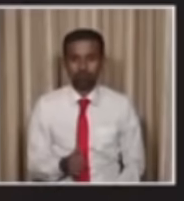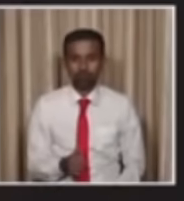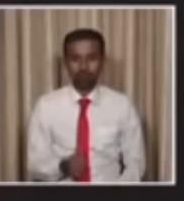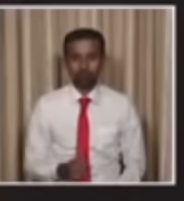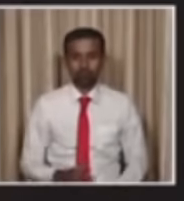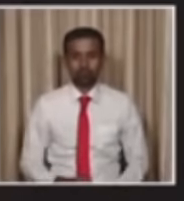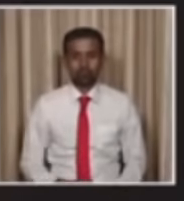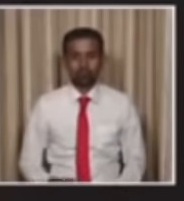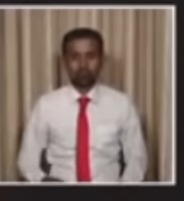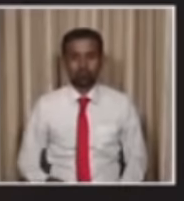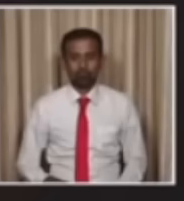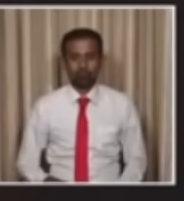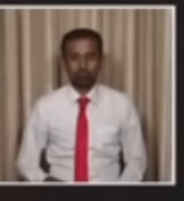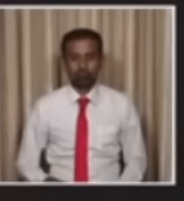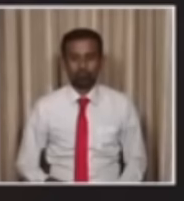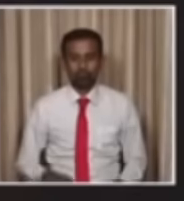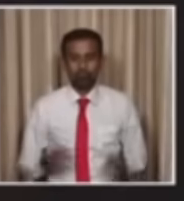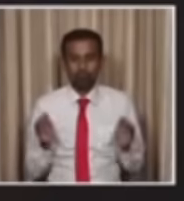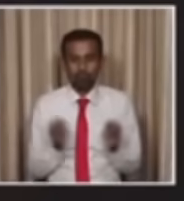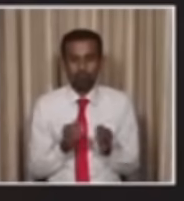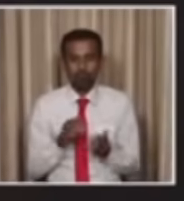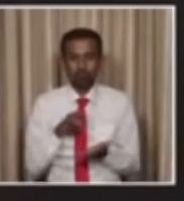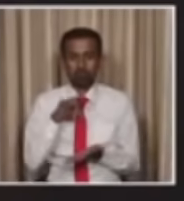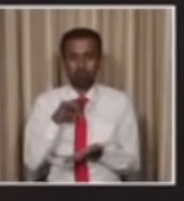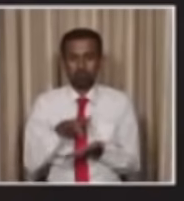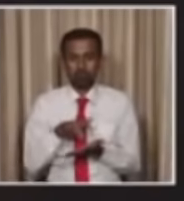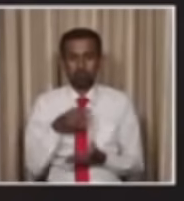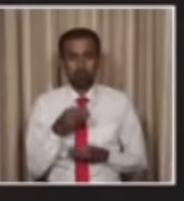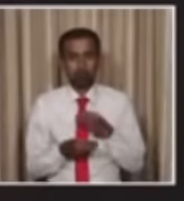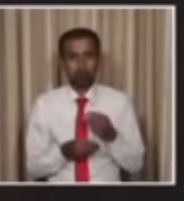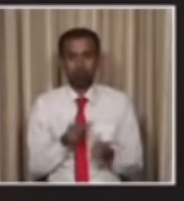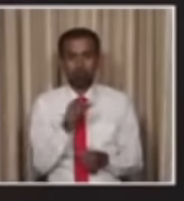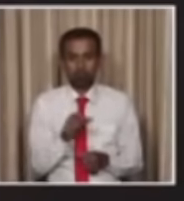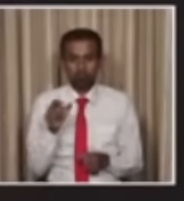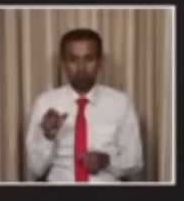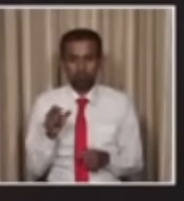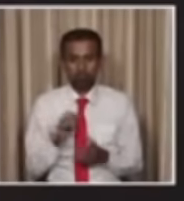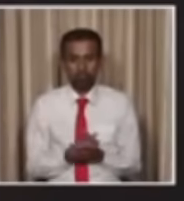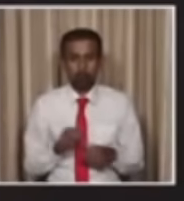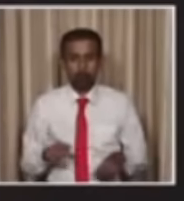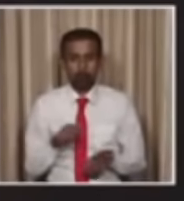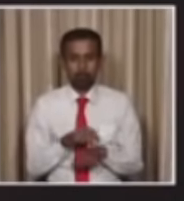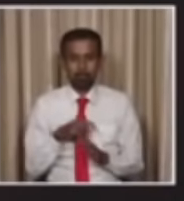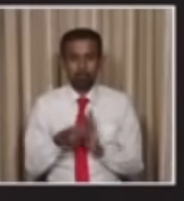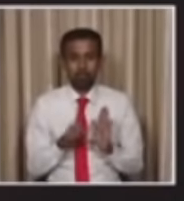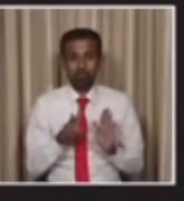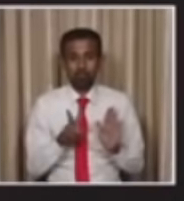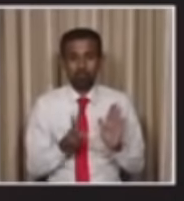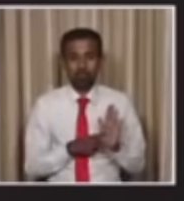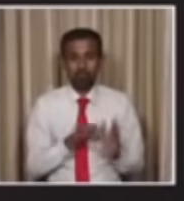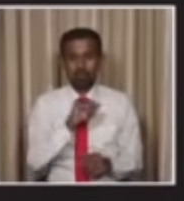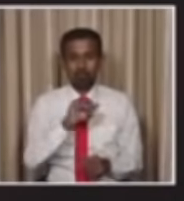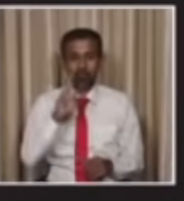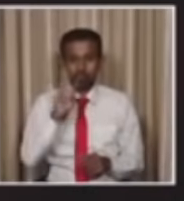හැබැයි කුඩා පරිමාණ මධ්‍ය පරිමාණ ව්‍යාපාරිකයින් මේ වෙනකොට අපේ රටේ